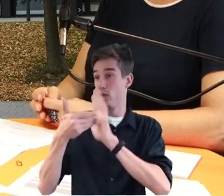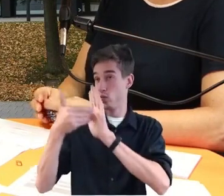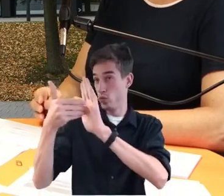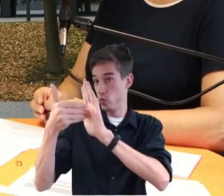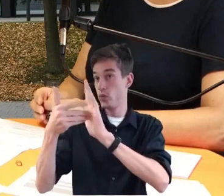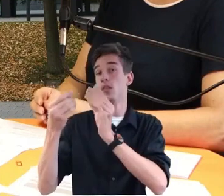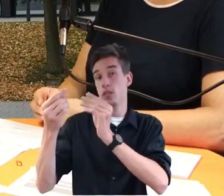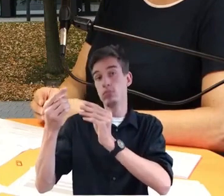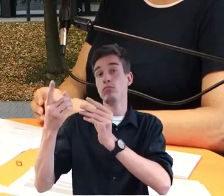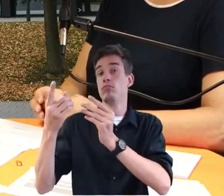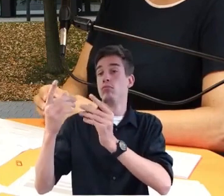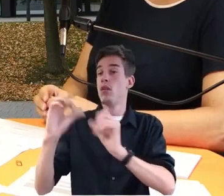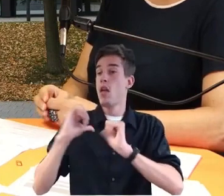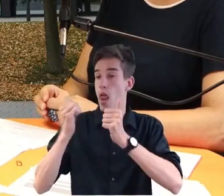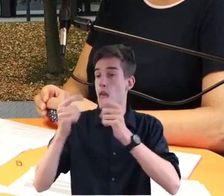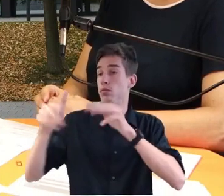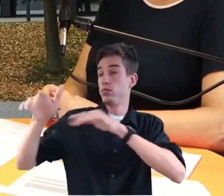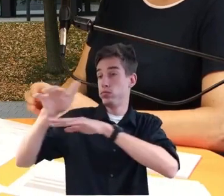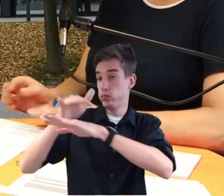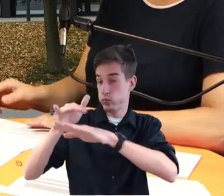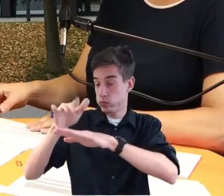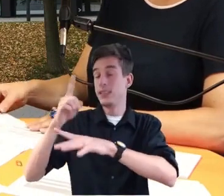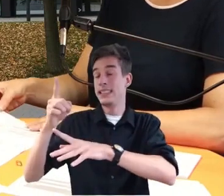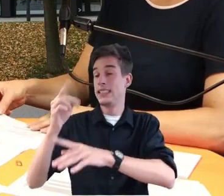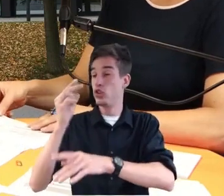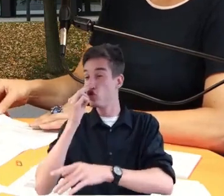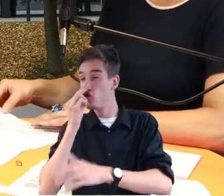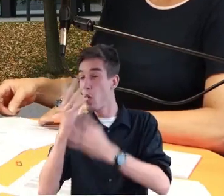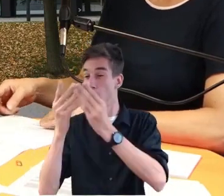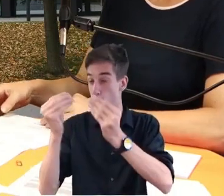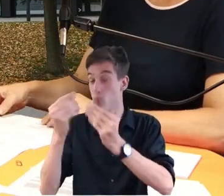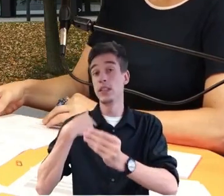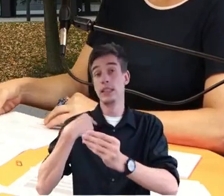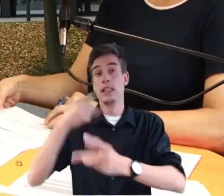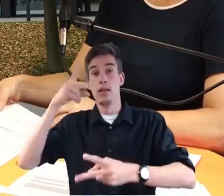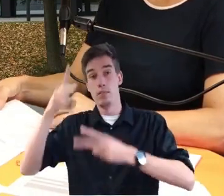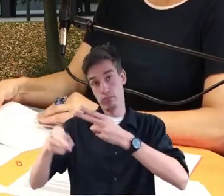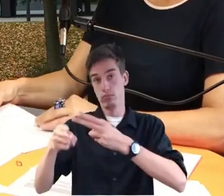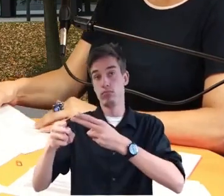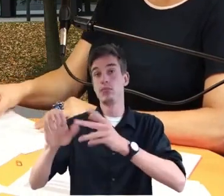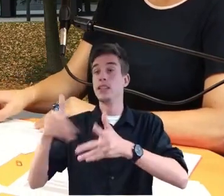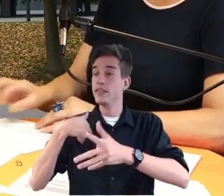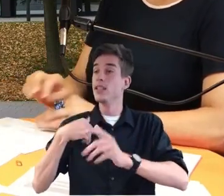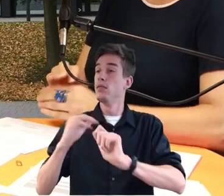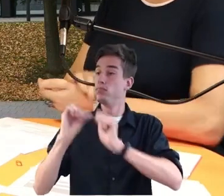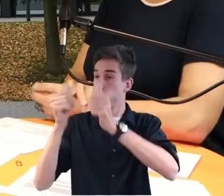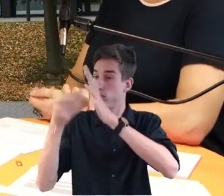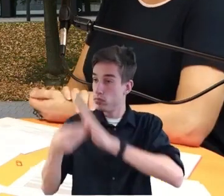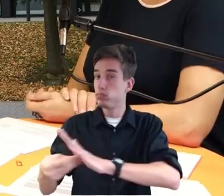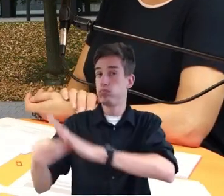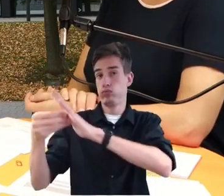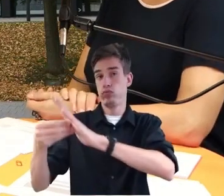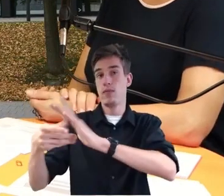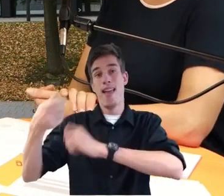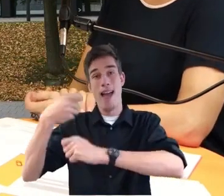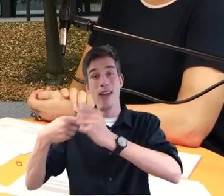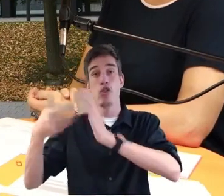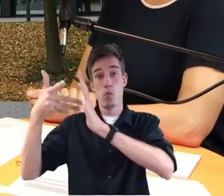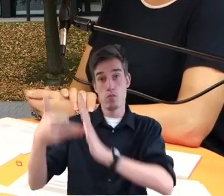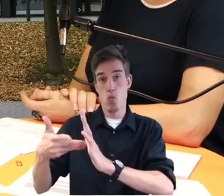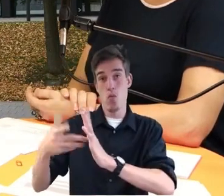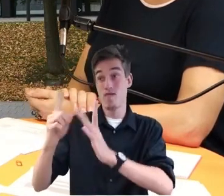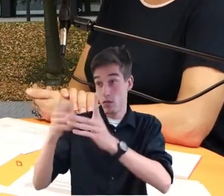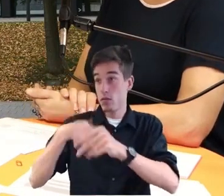und oft unterbrechen um eben direkt in der lage in der handlung zu prüfen muss ich da was